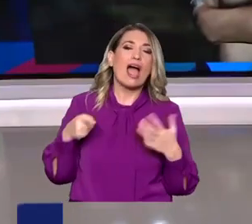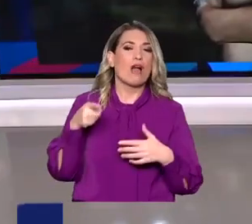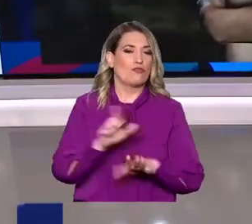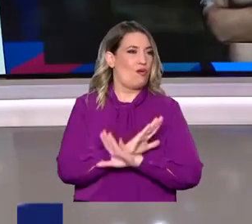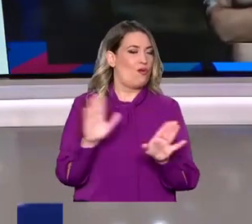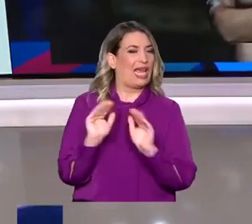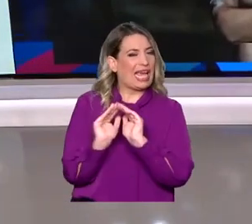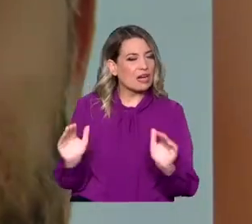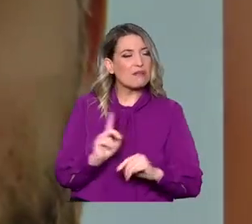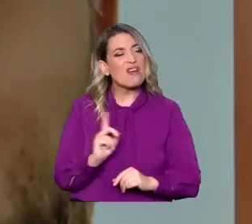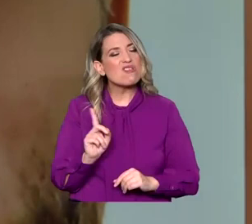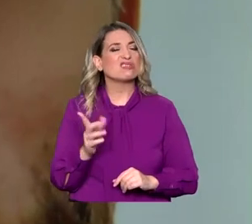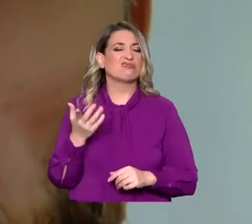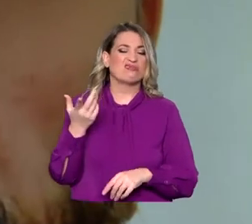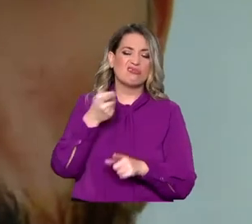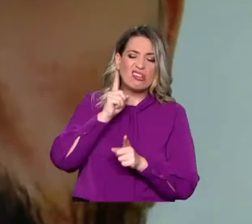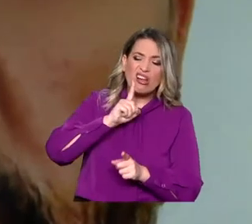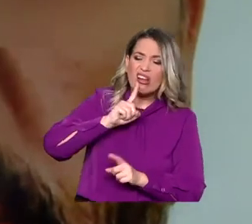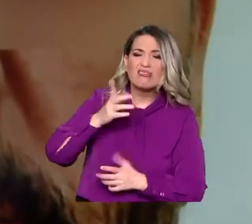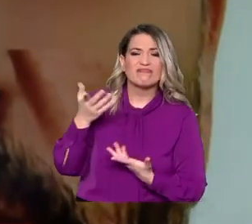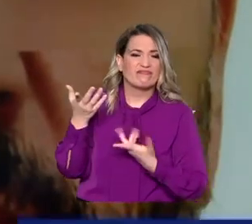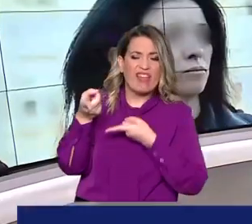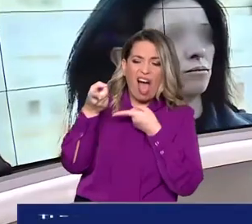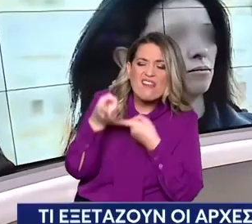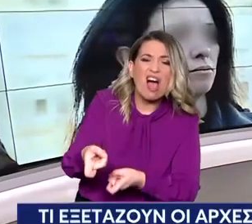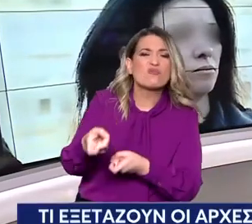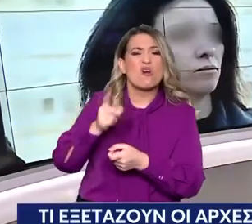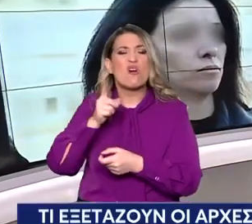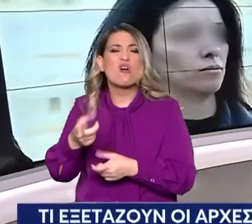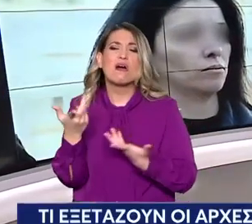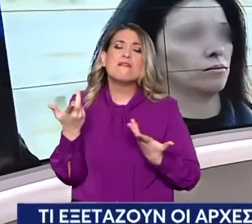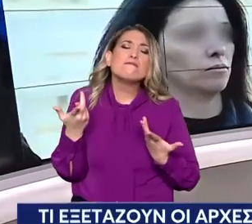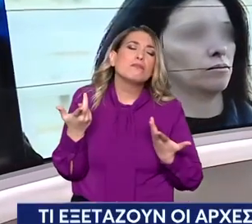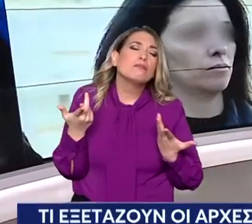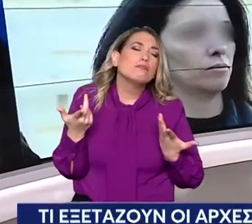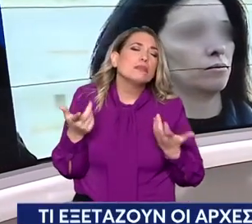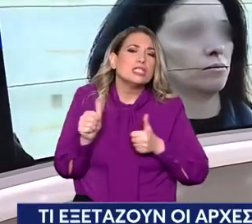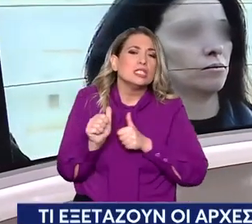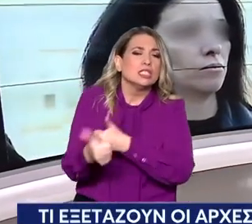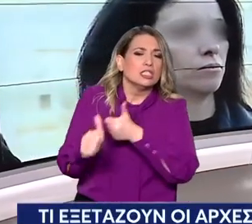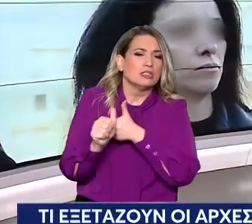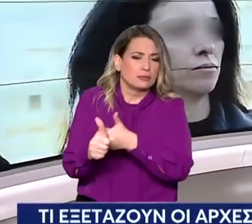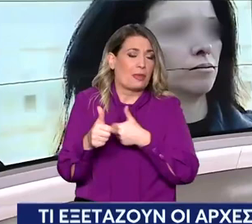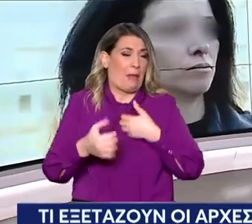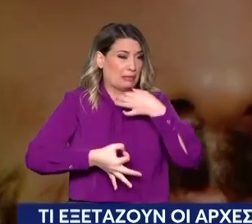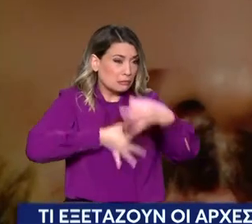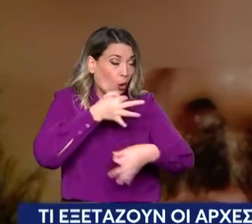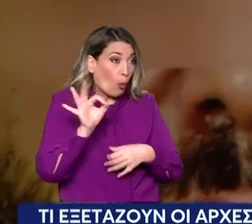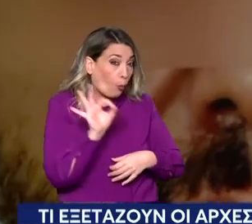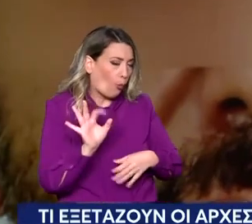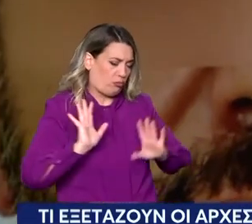έχουν κυνηγήσει έχουν υπάρξει κινήσει σε βάρος της είναι κάπου μακριά από την αθήνα δεν χρειάζεται να πούμε καμιά άλλη